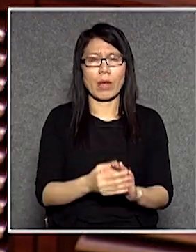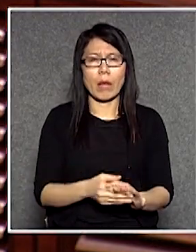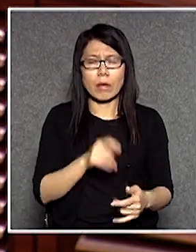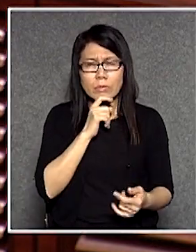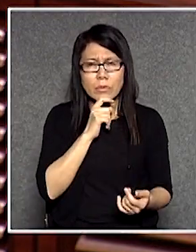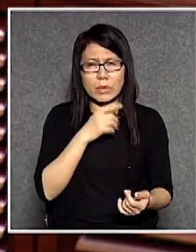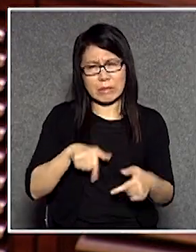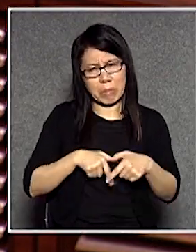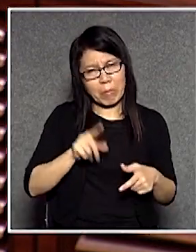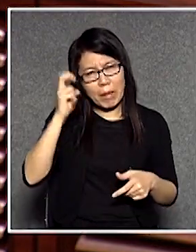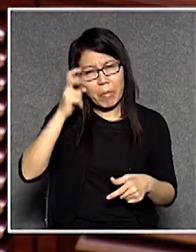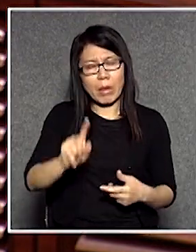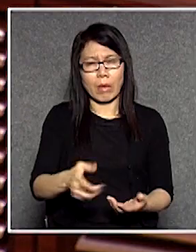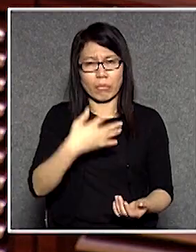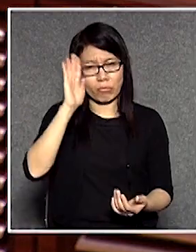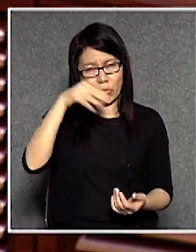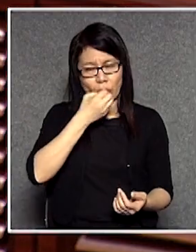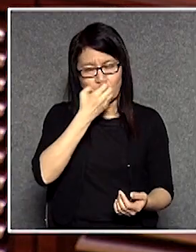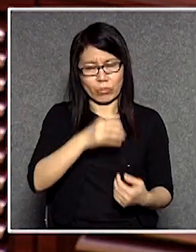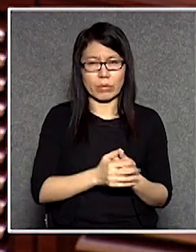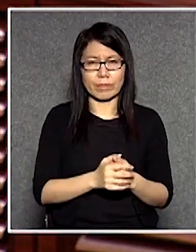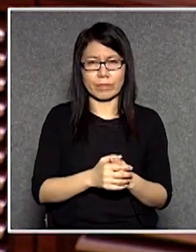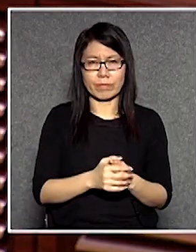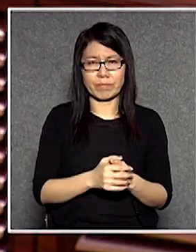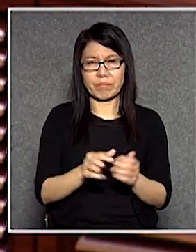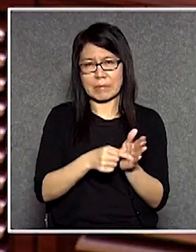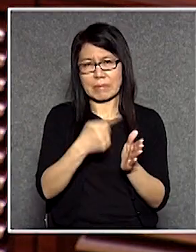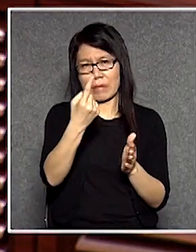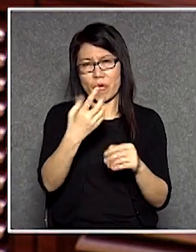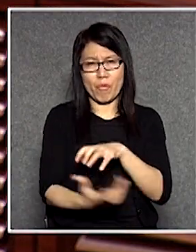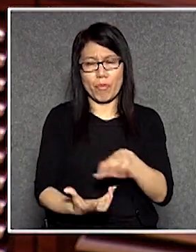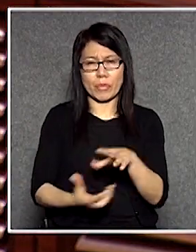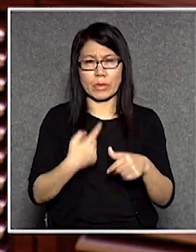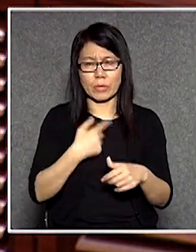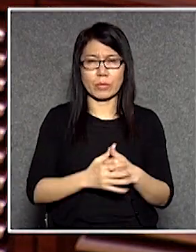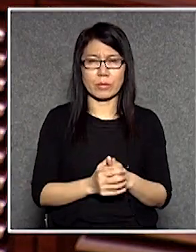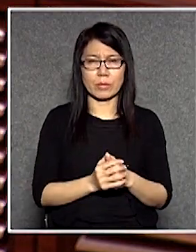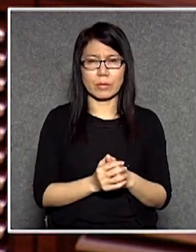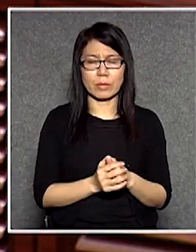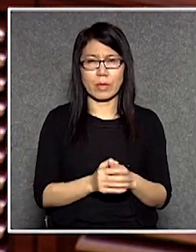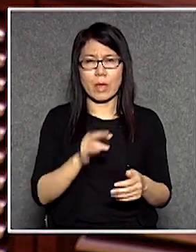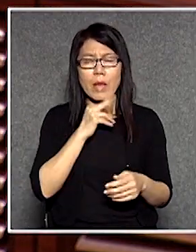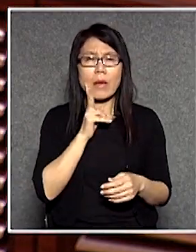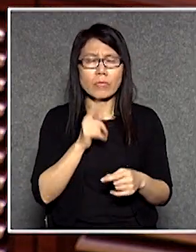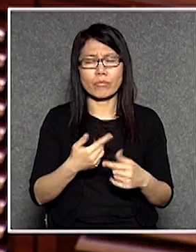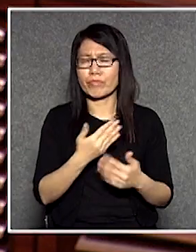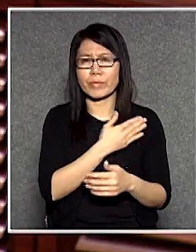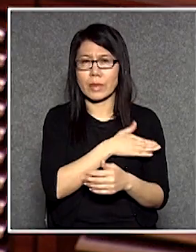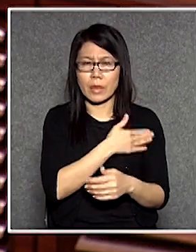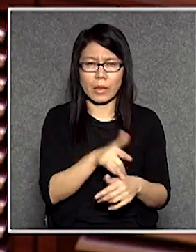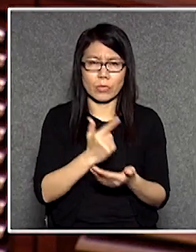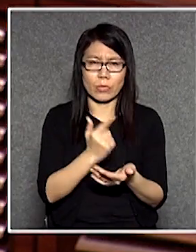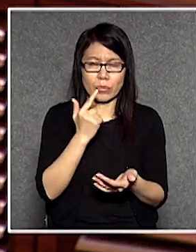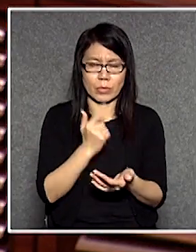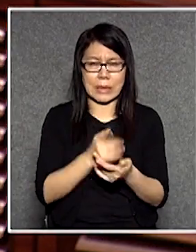明顯就是想香港一個字亂。怎麼也好啦，我真